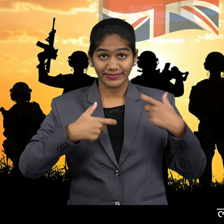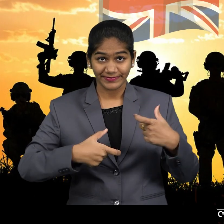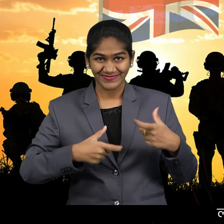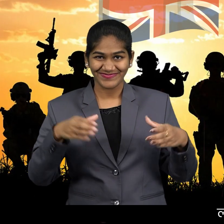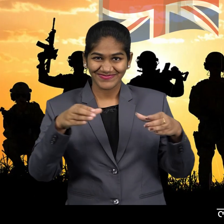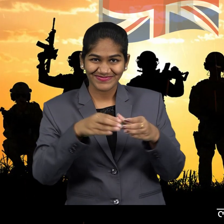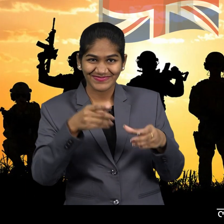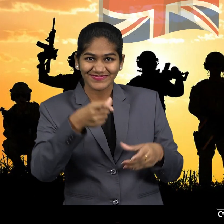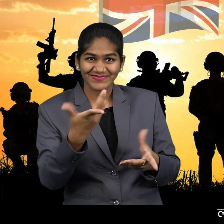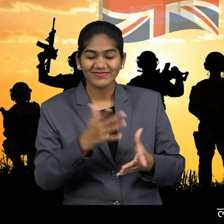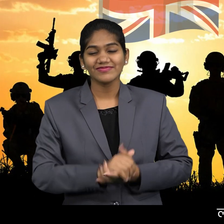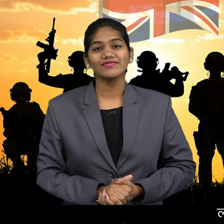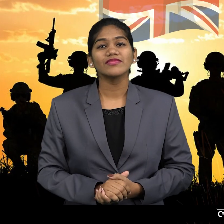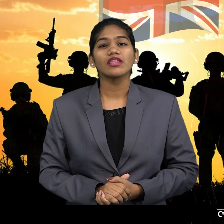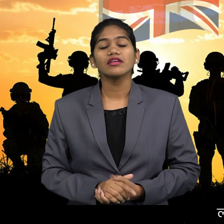लष्करी युक्ती.